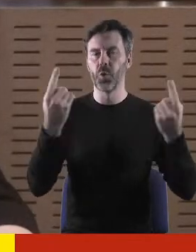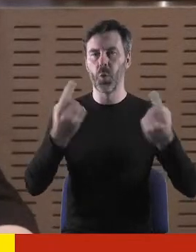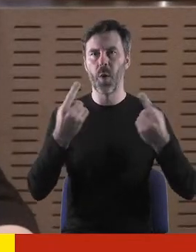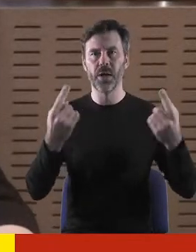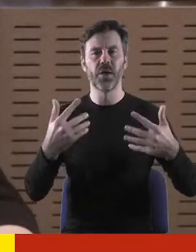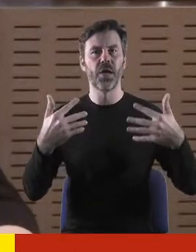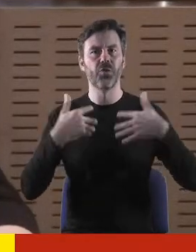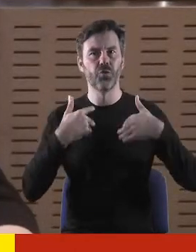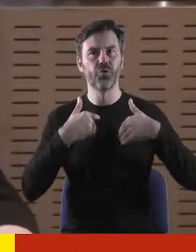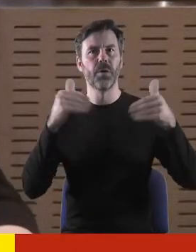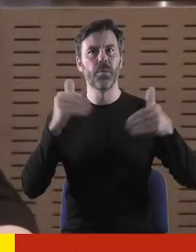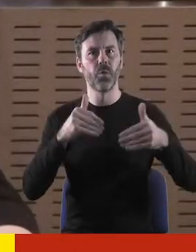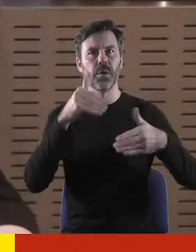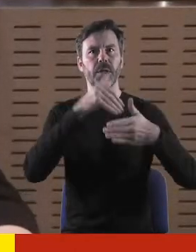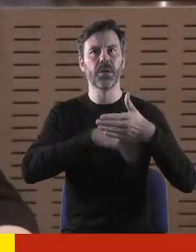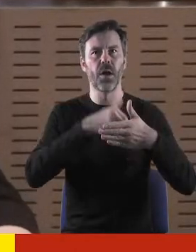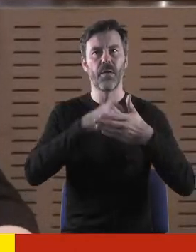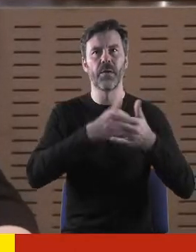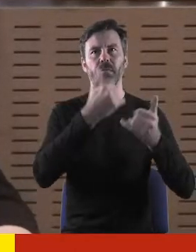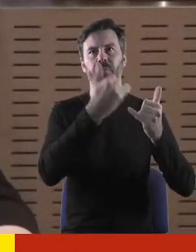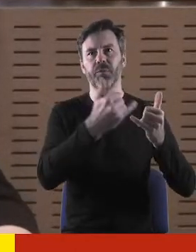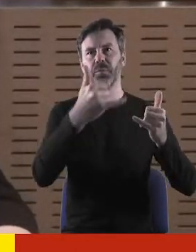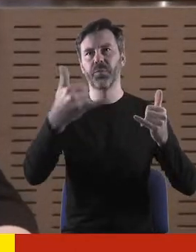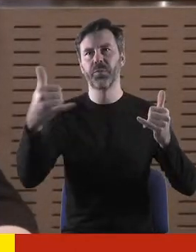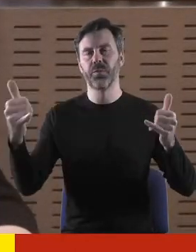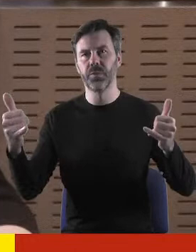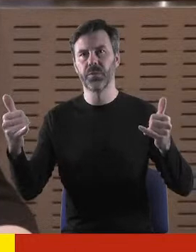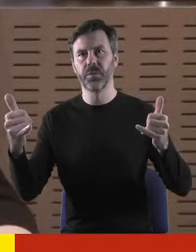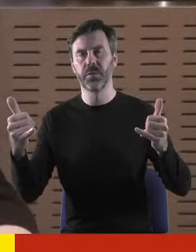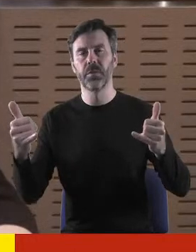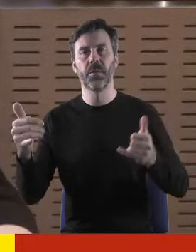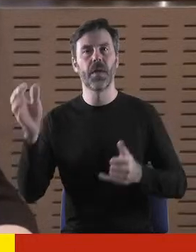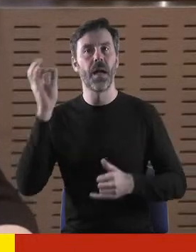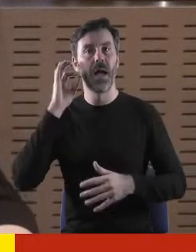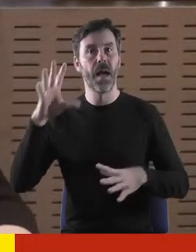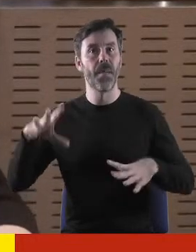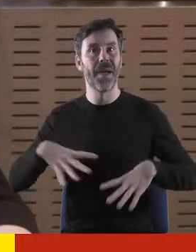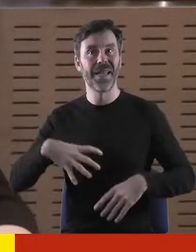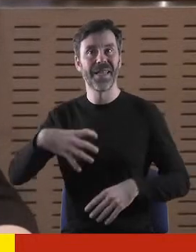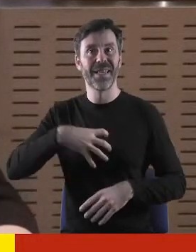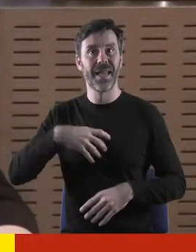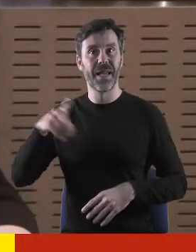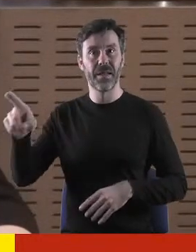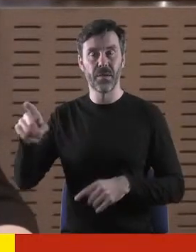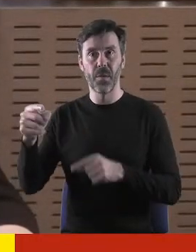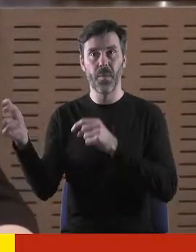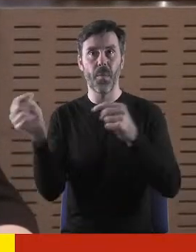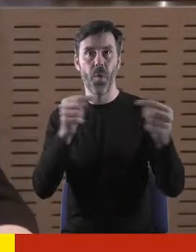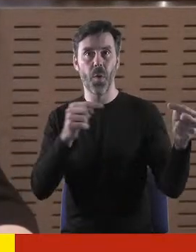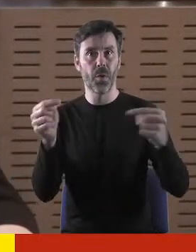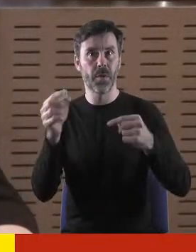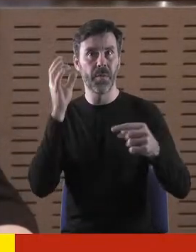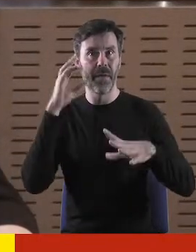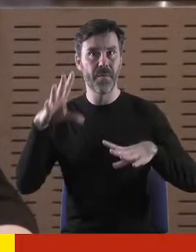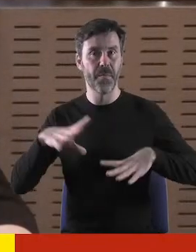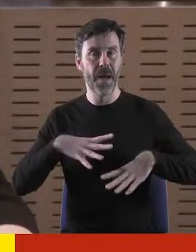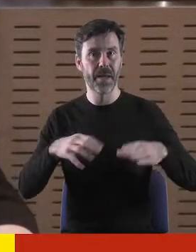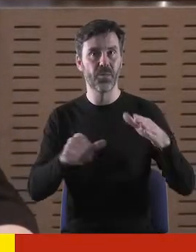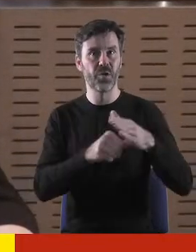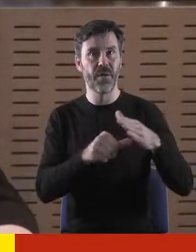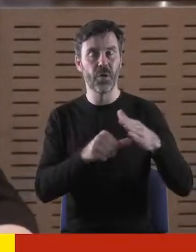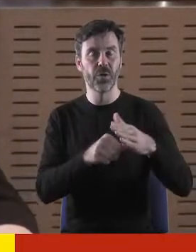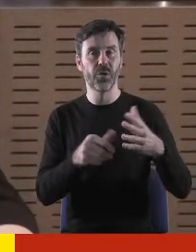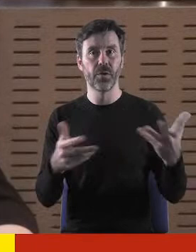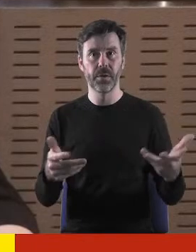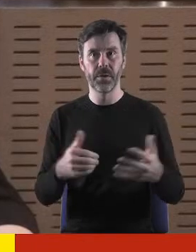możemy zachować. Jak sądzę, pani dyrektor tę sprawę wyjaśni z panią przewodniczącą. Szanowni